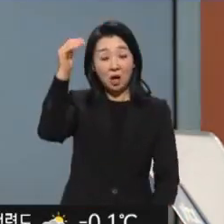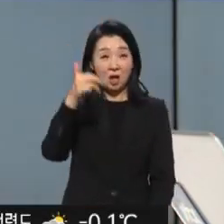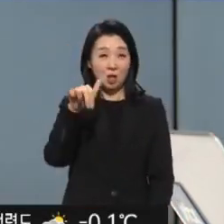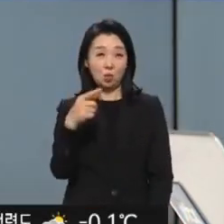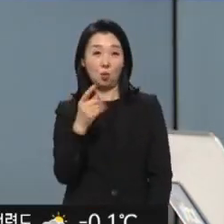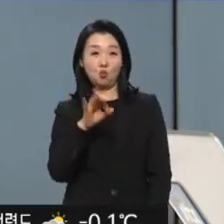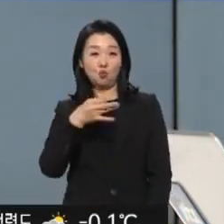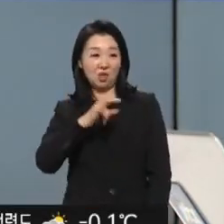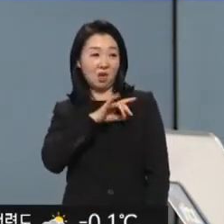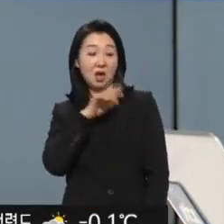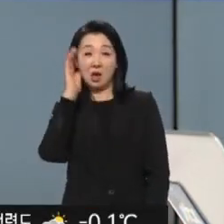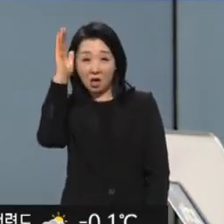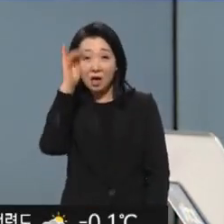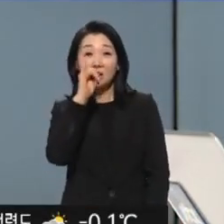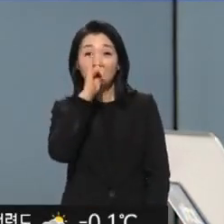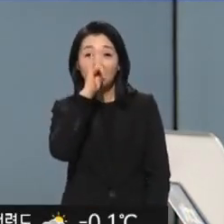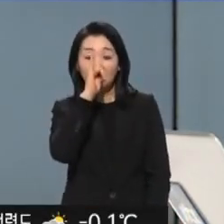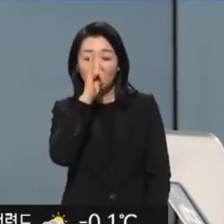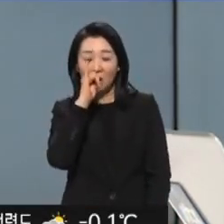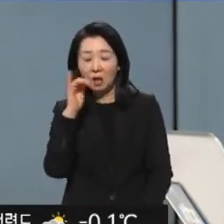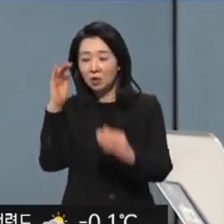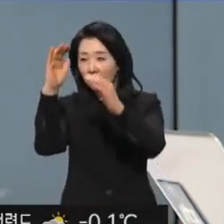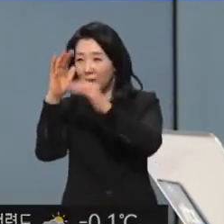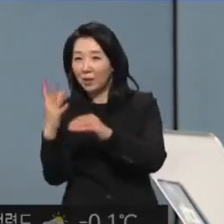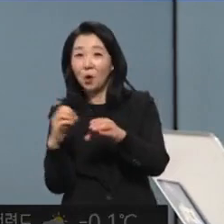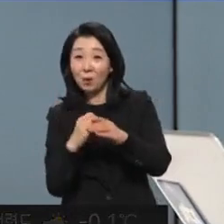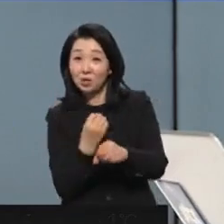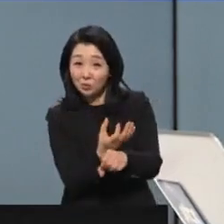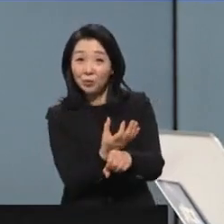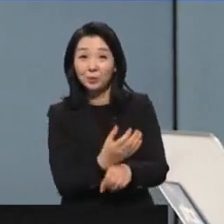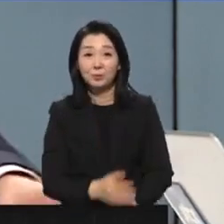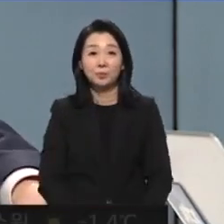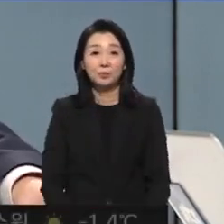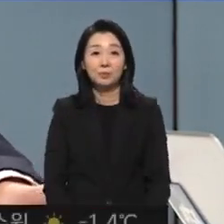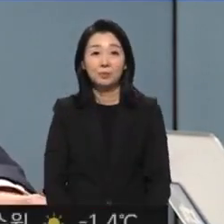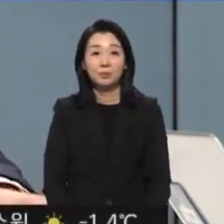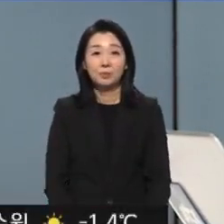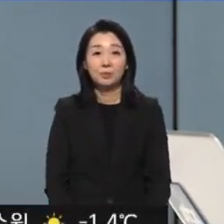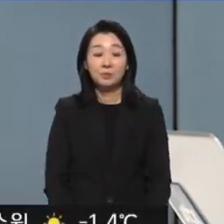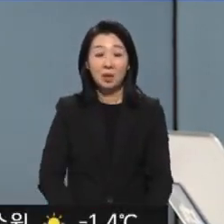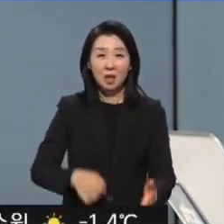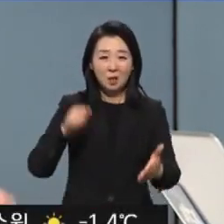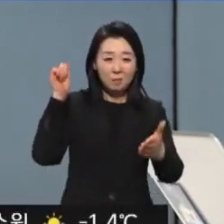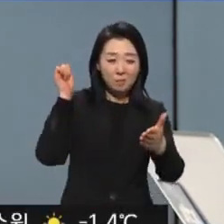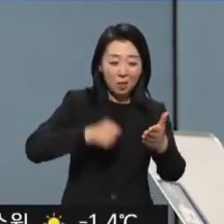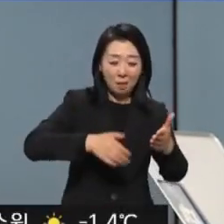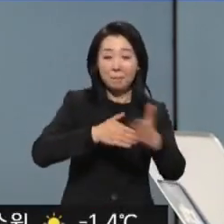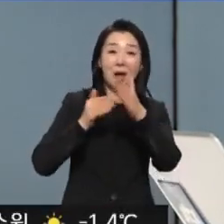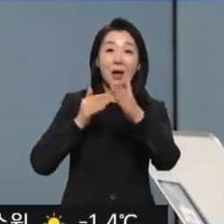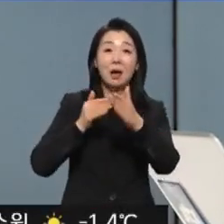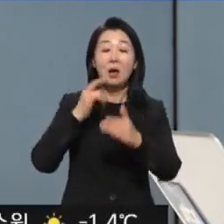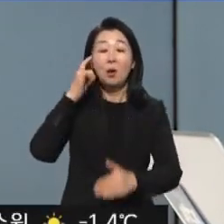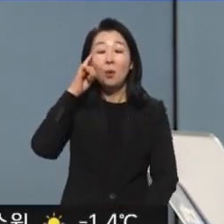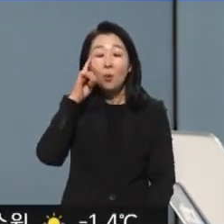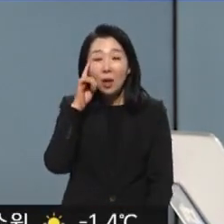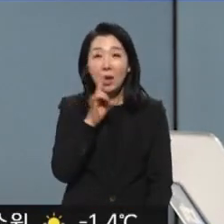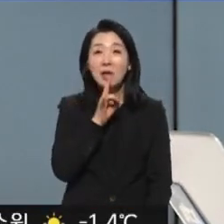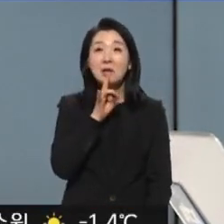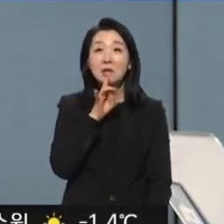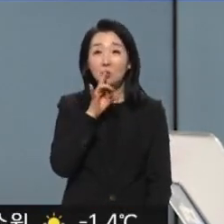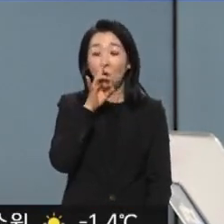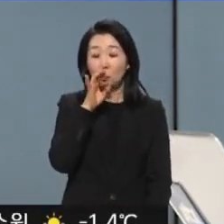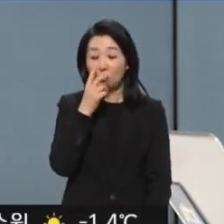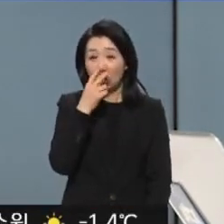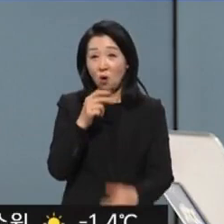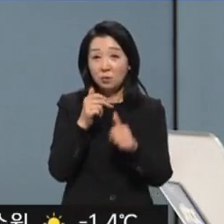의원도 얘기를 했고 조금 전에 이제 속보를 반영해서 저희가 얘기를 했는데 부결된 데 대해서 서울중앙지검이 지금 막 입장을 냈네요. 그거